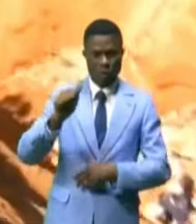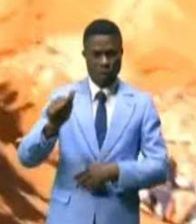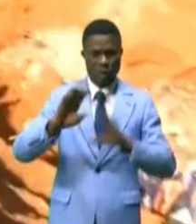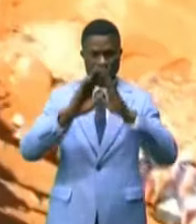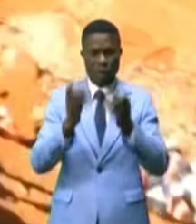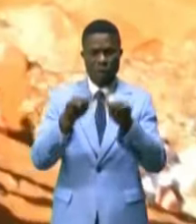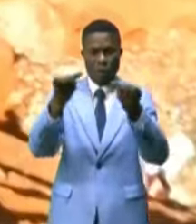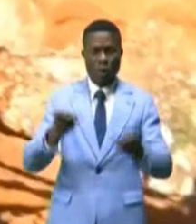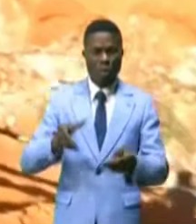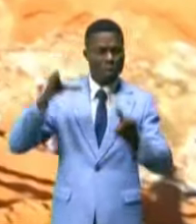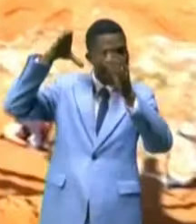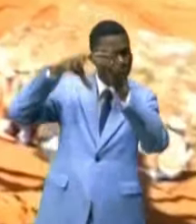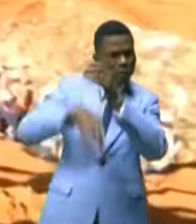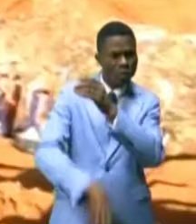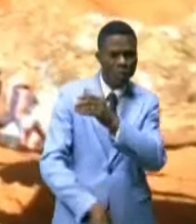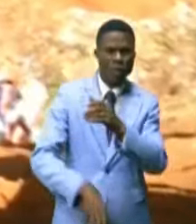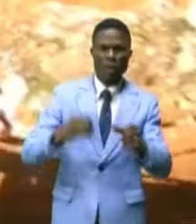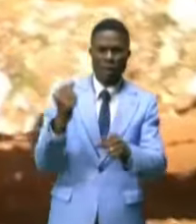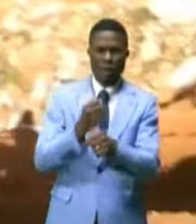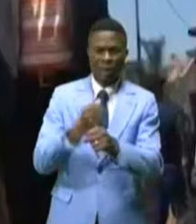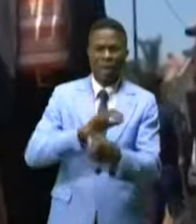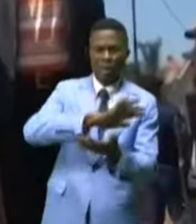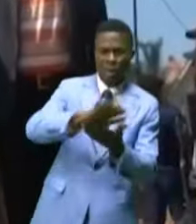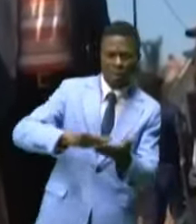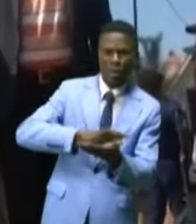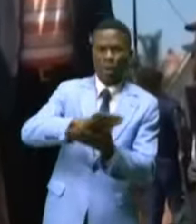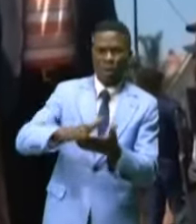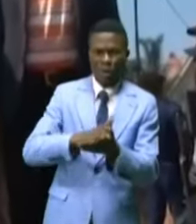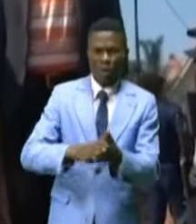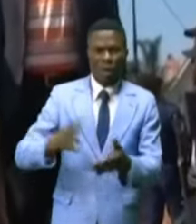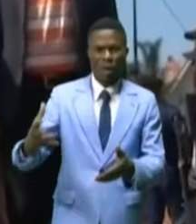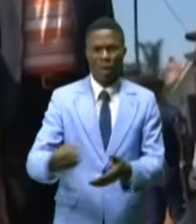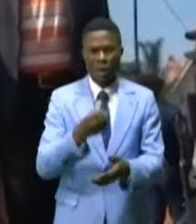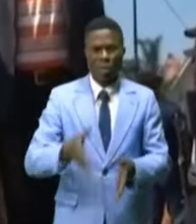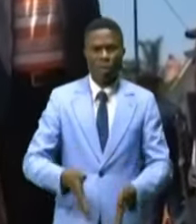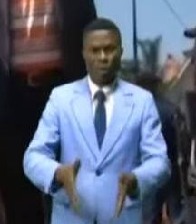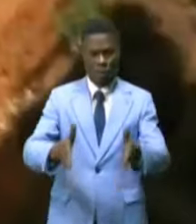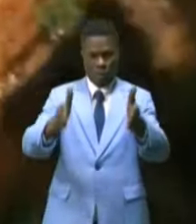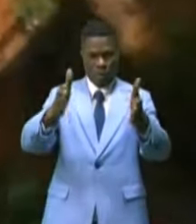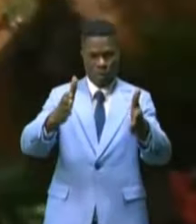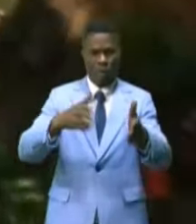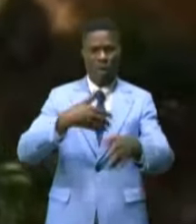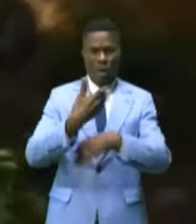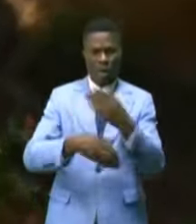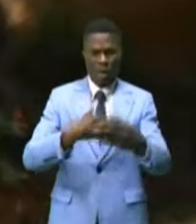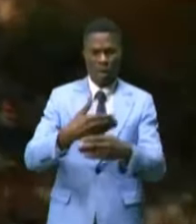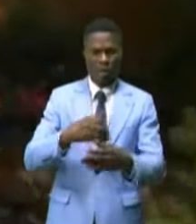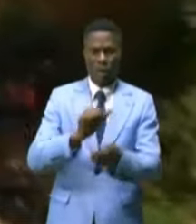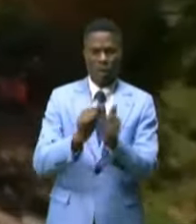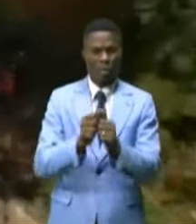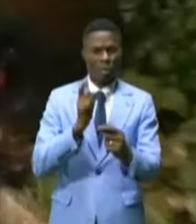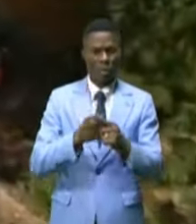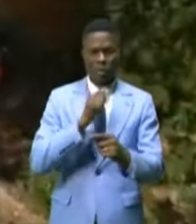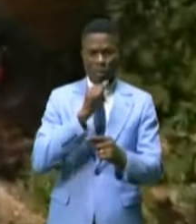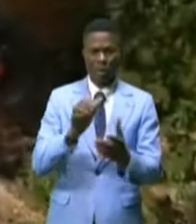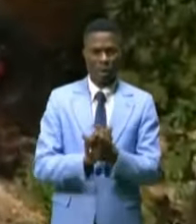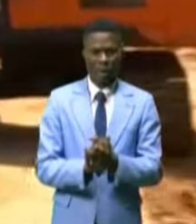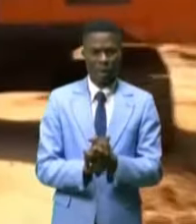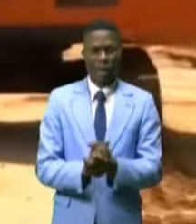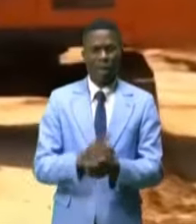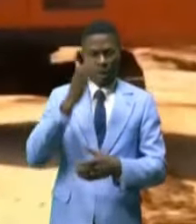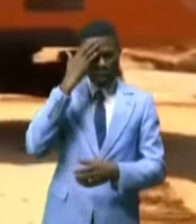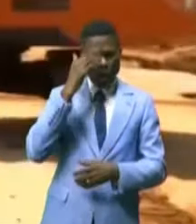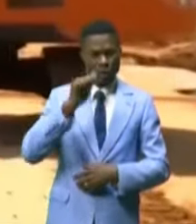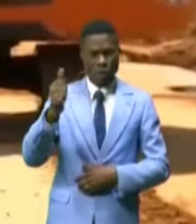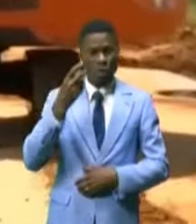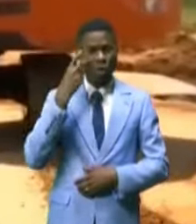sites érosifs où des travaux de remblayage et de récupération des chaussées sont effectués sans désemparer. Du ravin de Bianchi, en